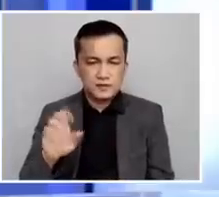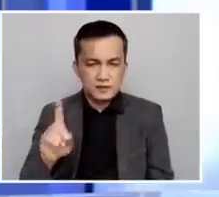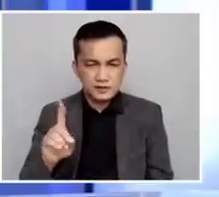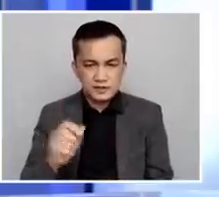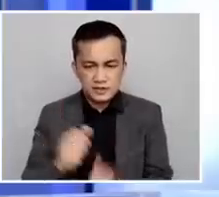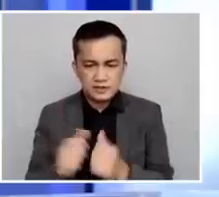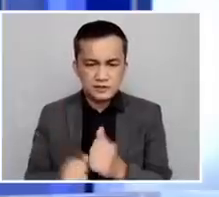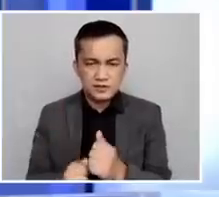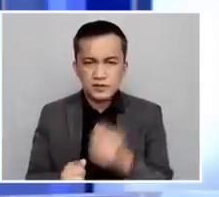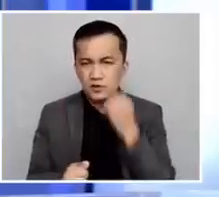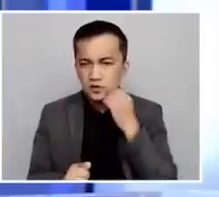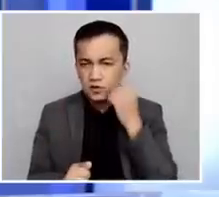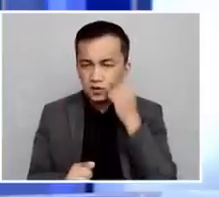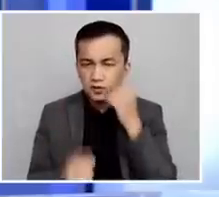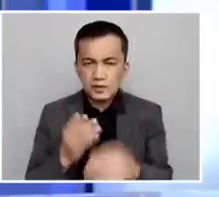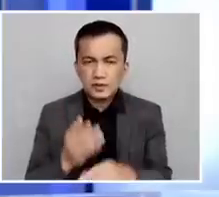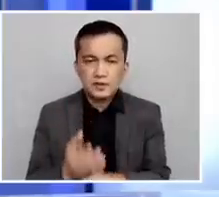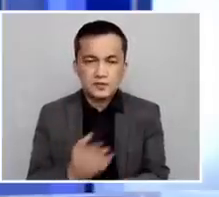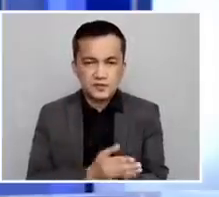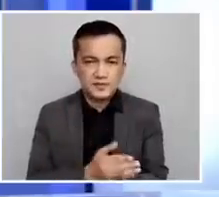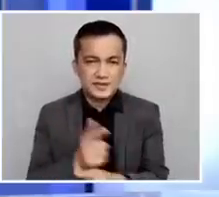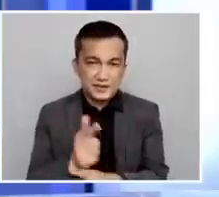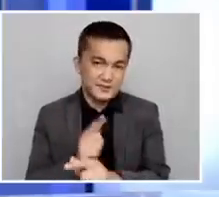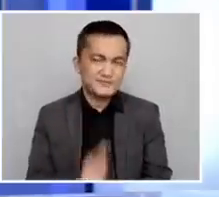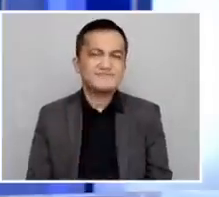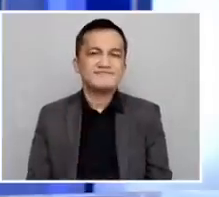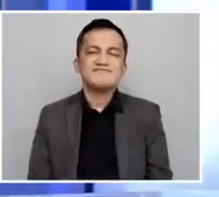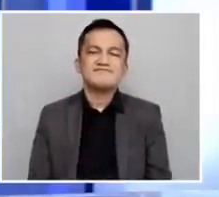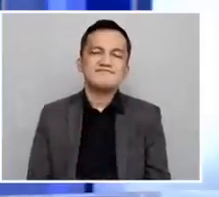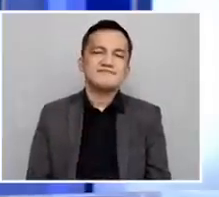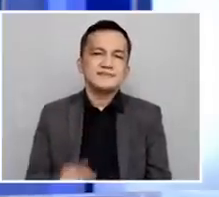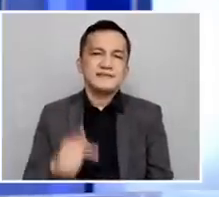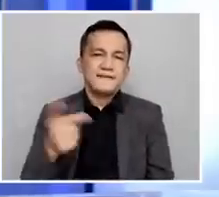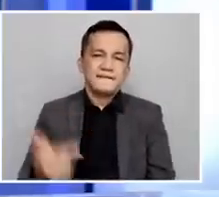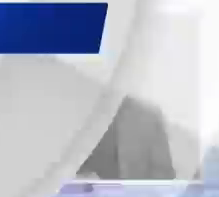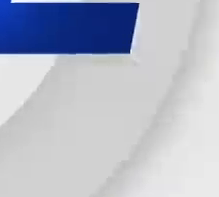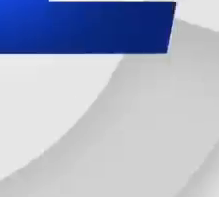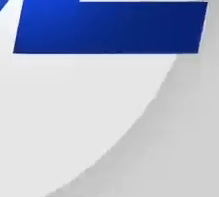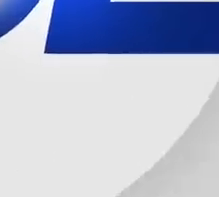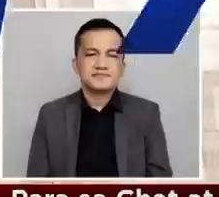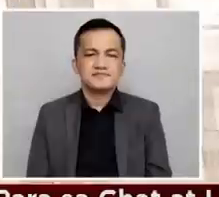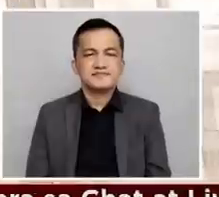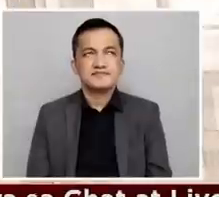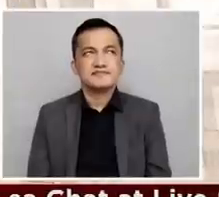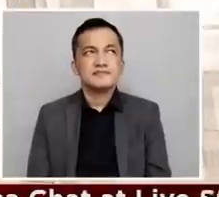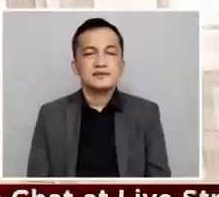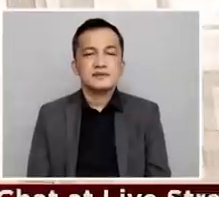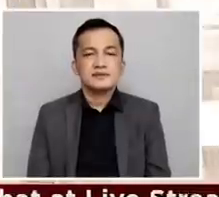home improvement loan. Nagpapatrol, Alvin El Chico.